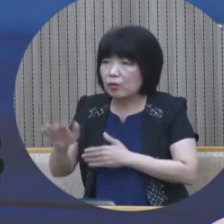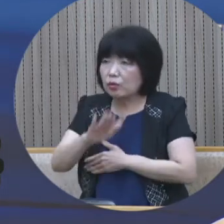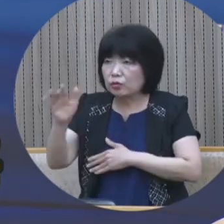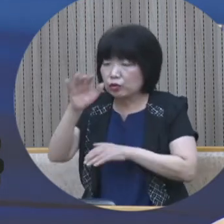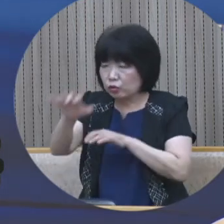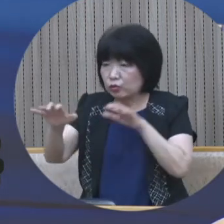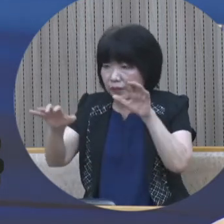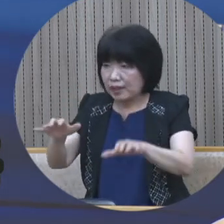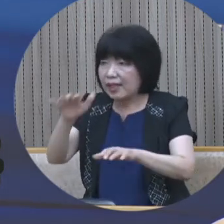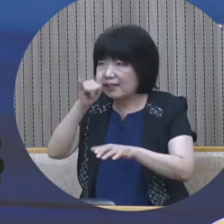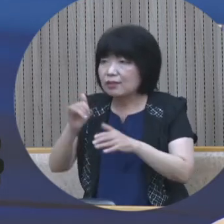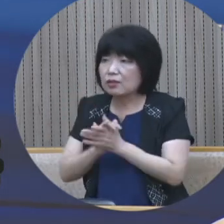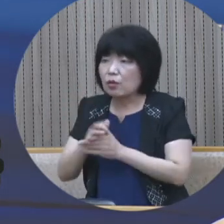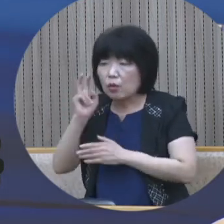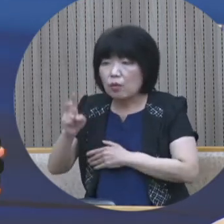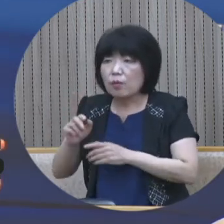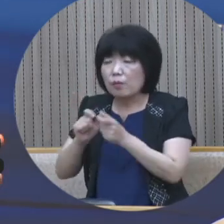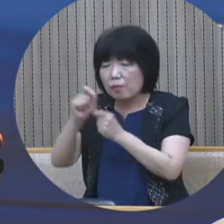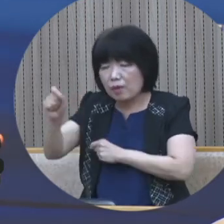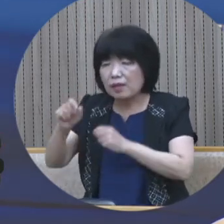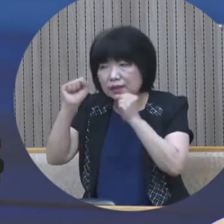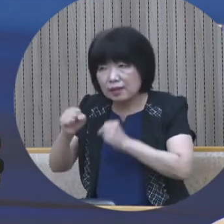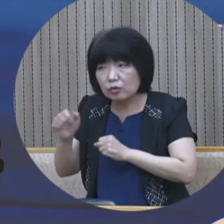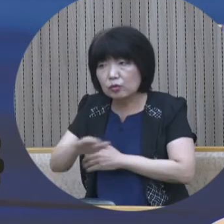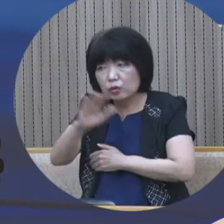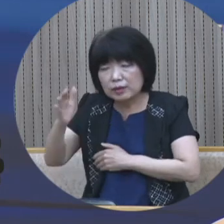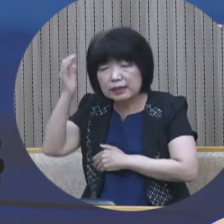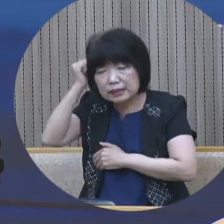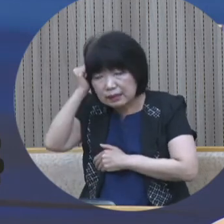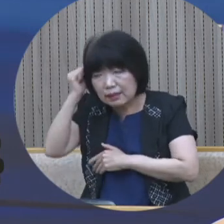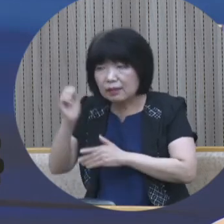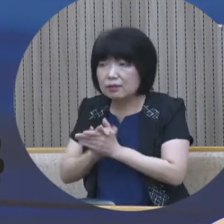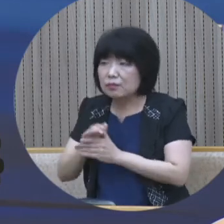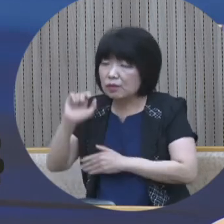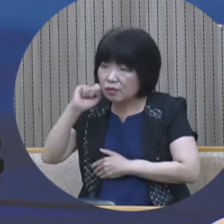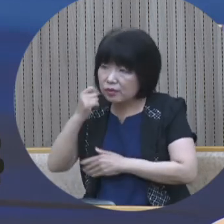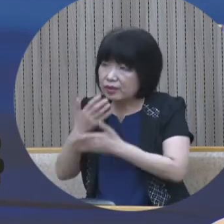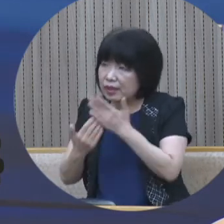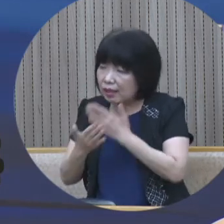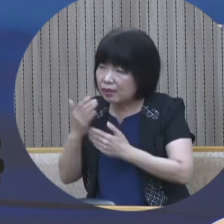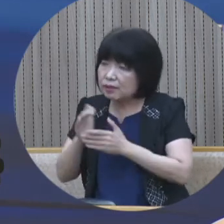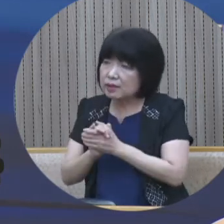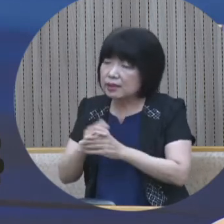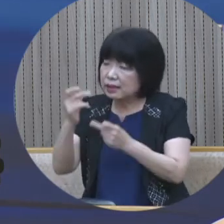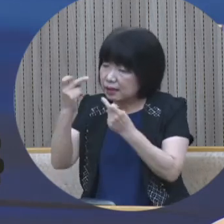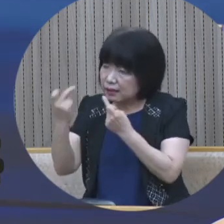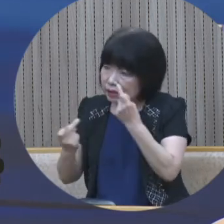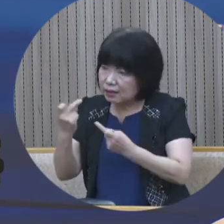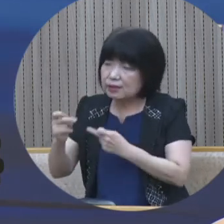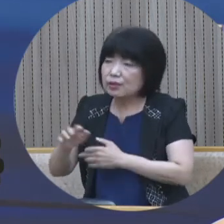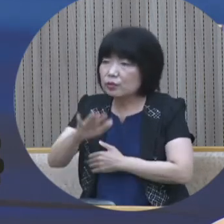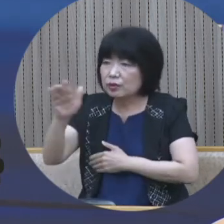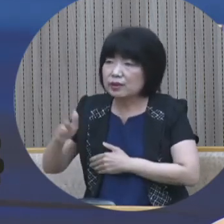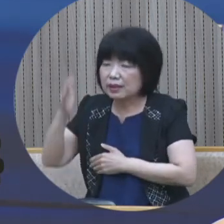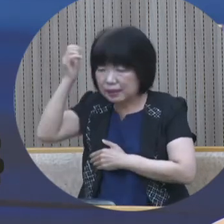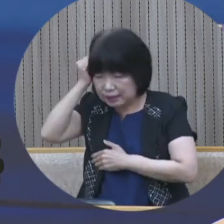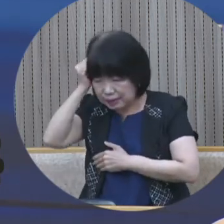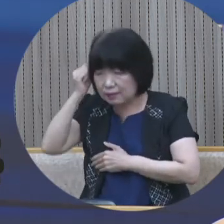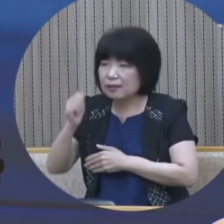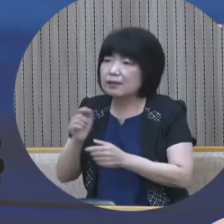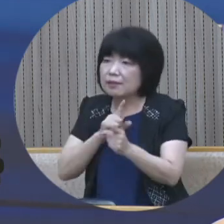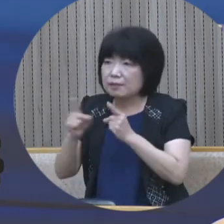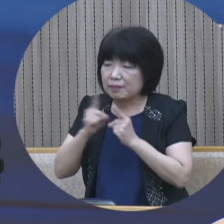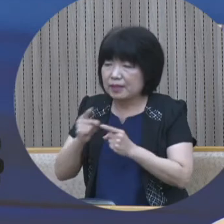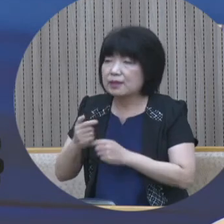주변에 있는 혹은 멀리 있다 할지라도 우리가 기억하는 어려움을 당한 형제들을 우리가 기억하자는